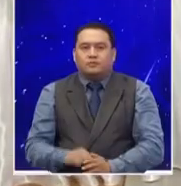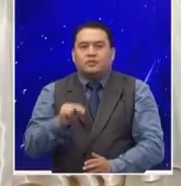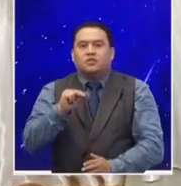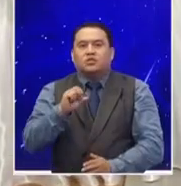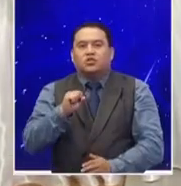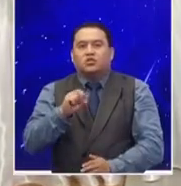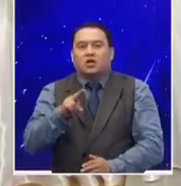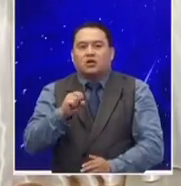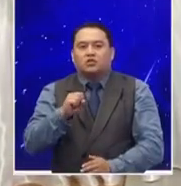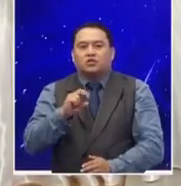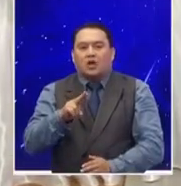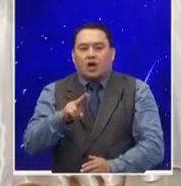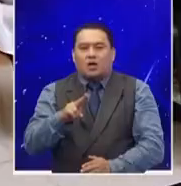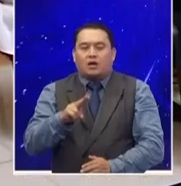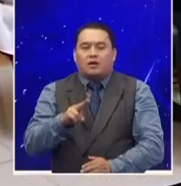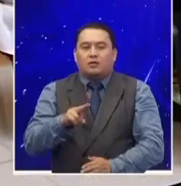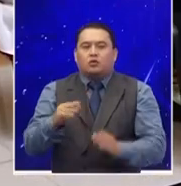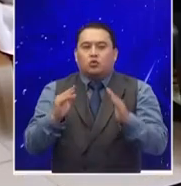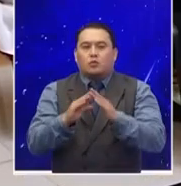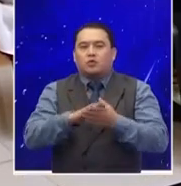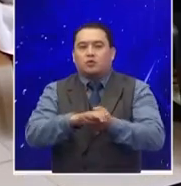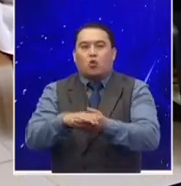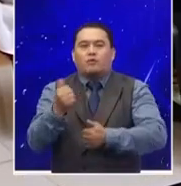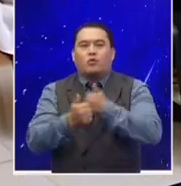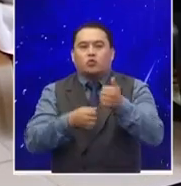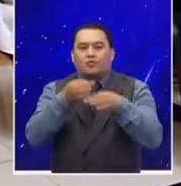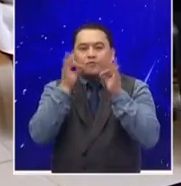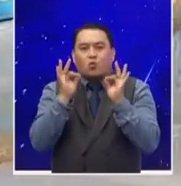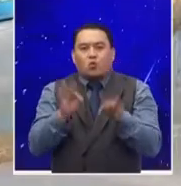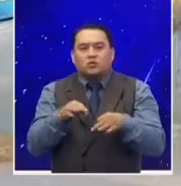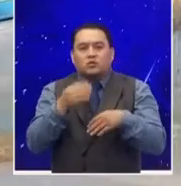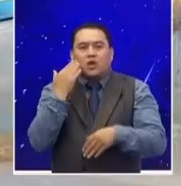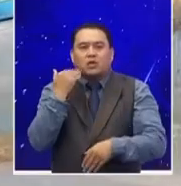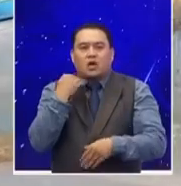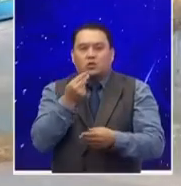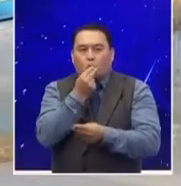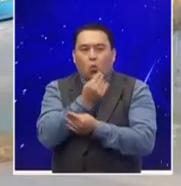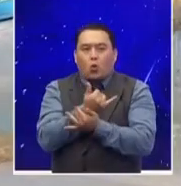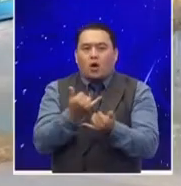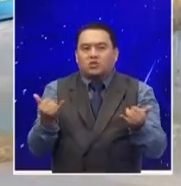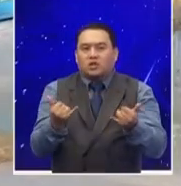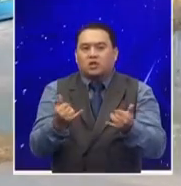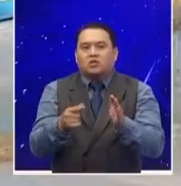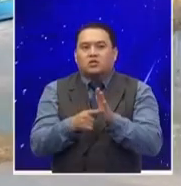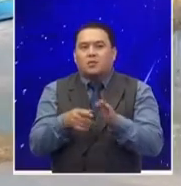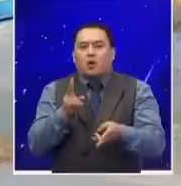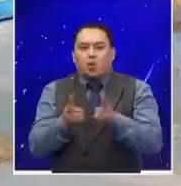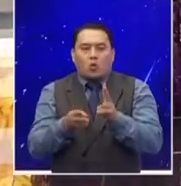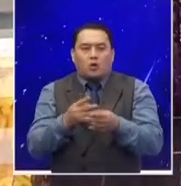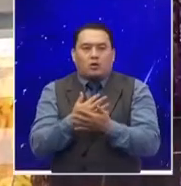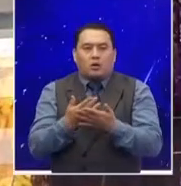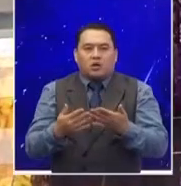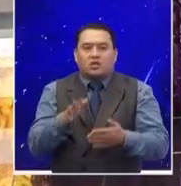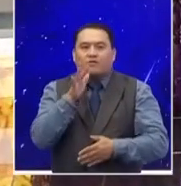«Чак-чак-пати». Под таким необычным названием прошел в Доме дружбы конкурс на вкуснейшее татарское угощение. Состязались в нем 7 искусных рукодельниц